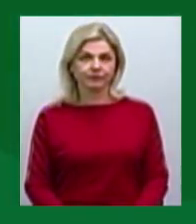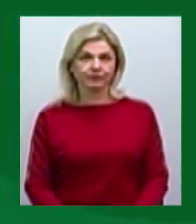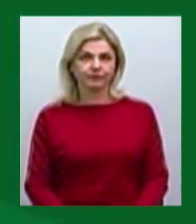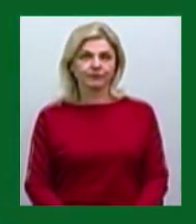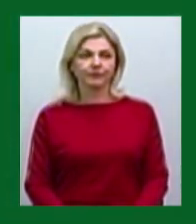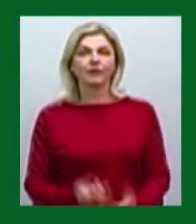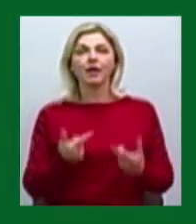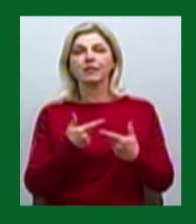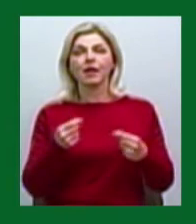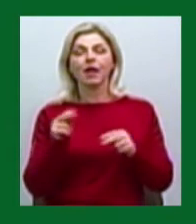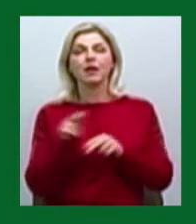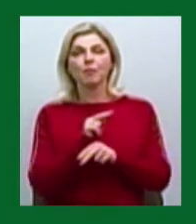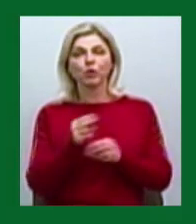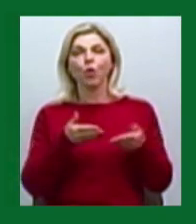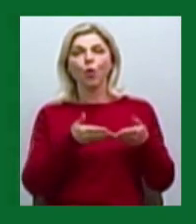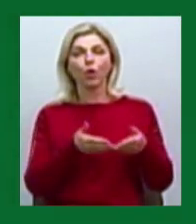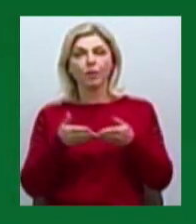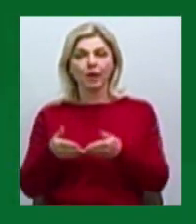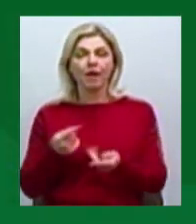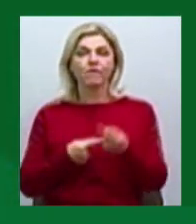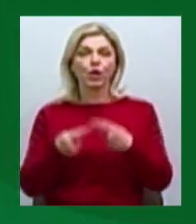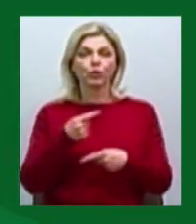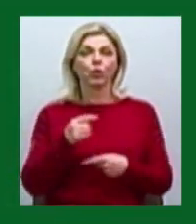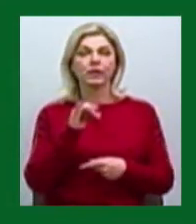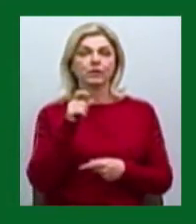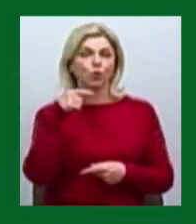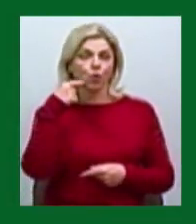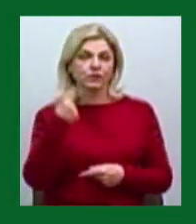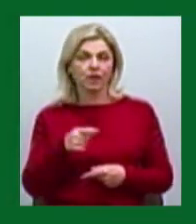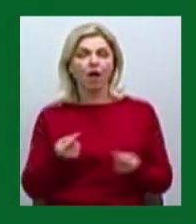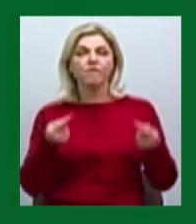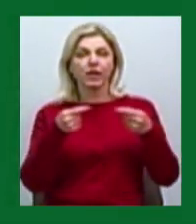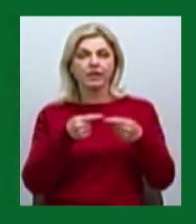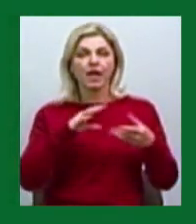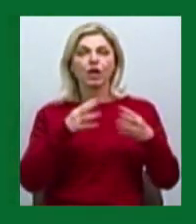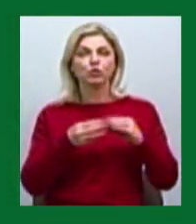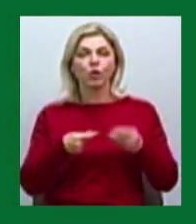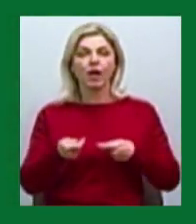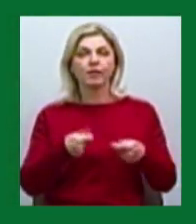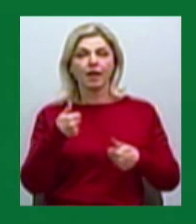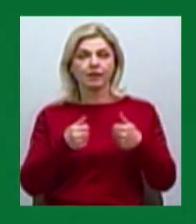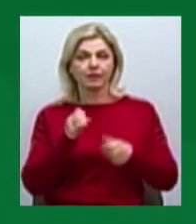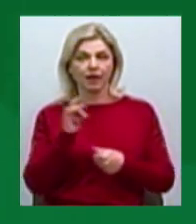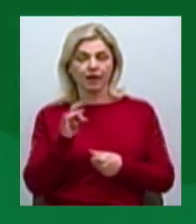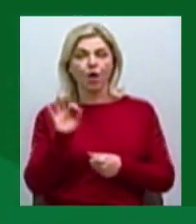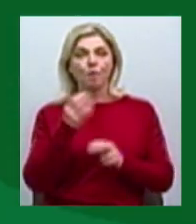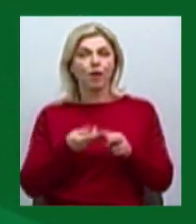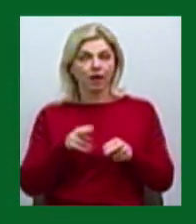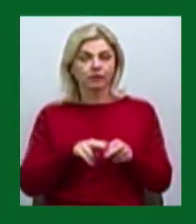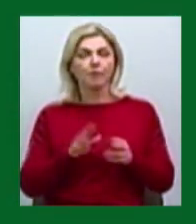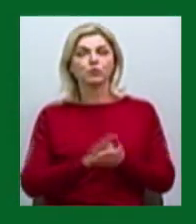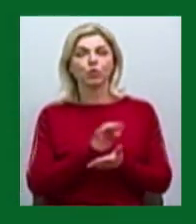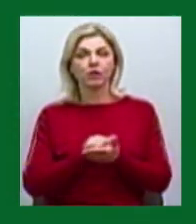Де ремонтуватимуть кораблі, повернуті Росією, визначать за результатами тендеру. Про це кореспондентам Суспільного